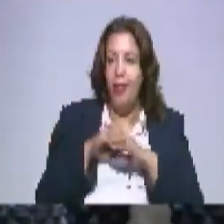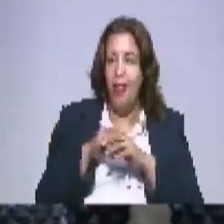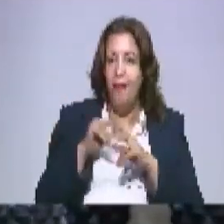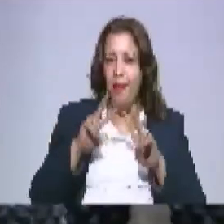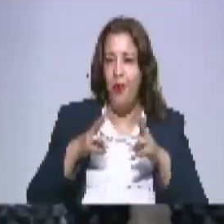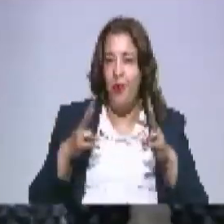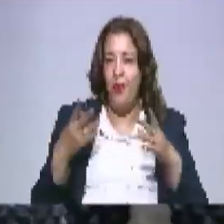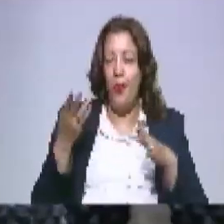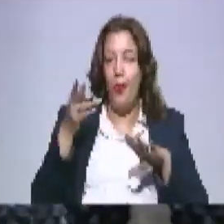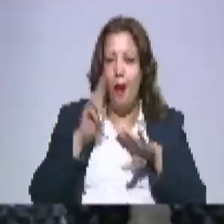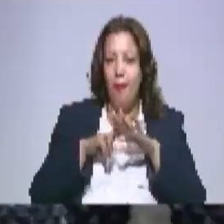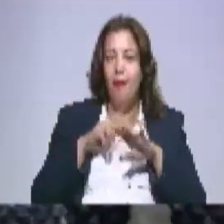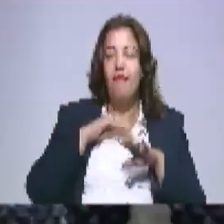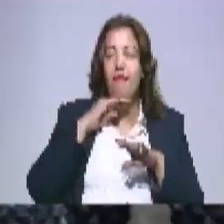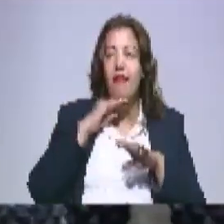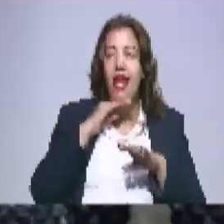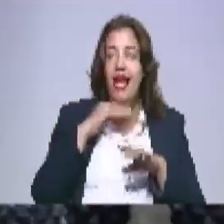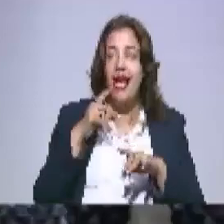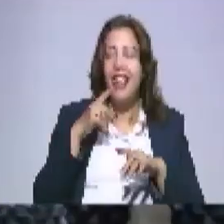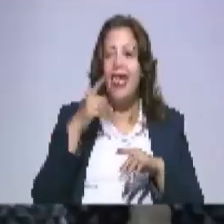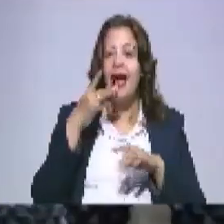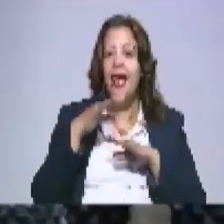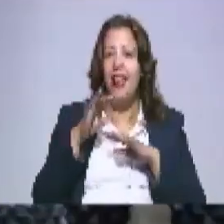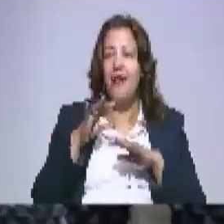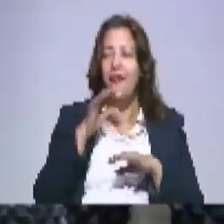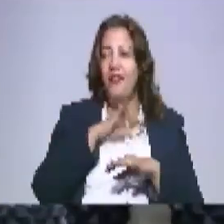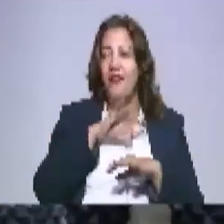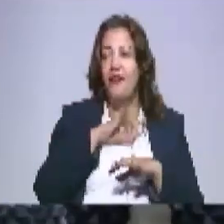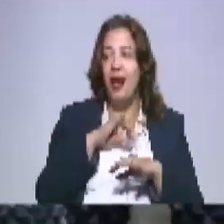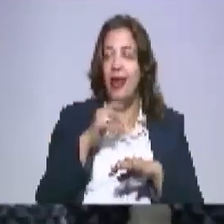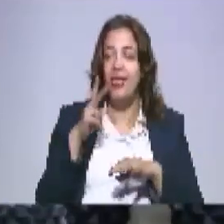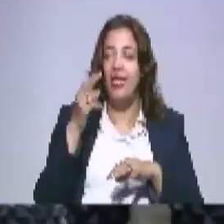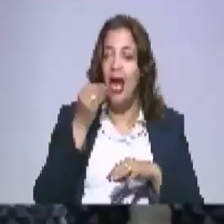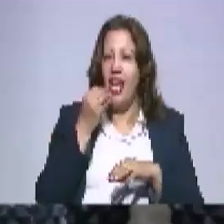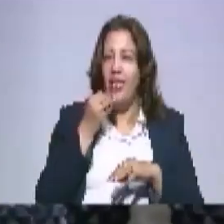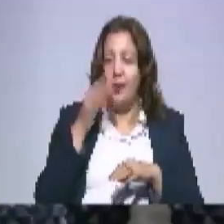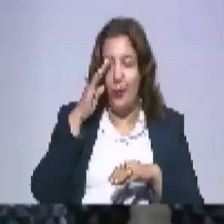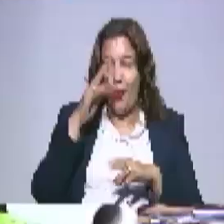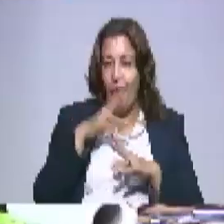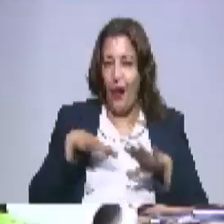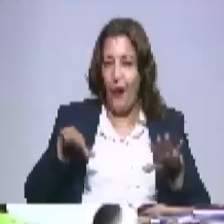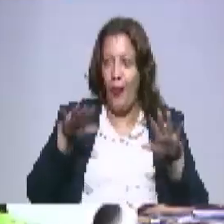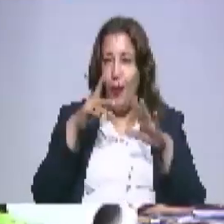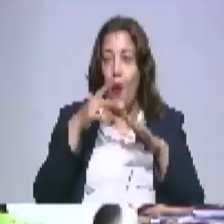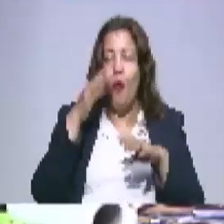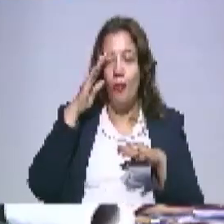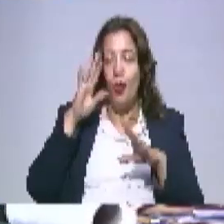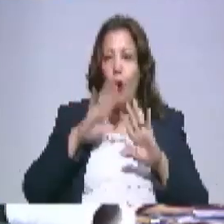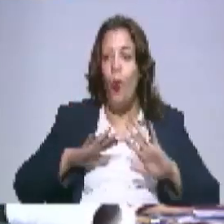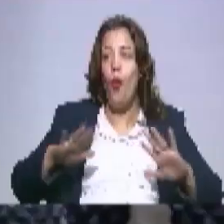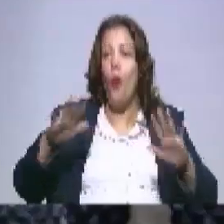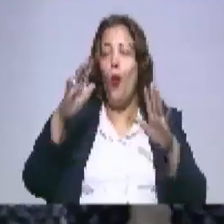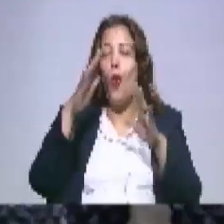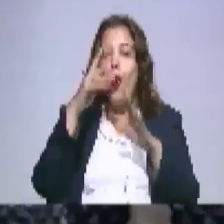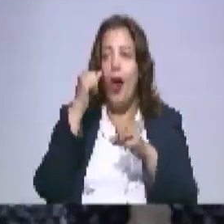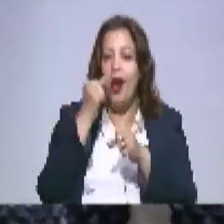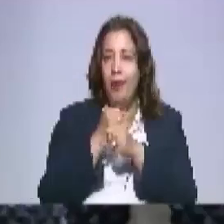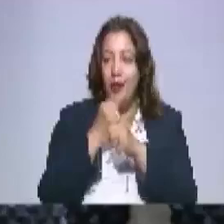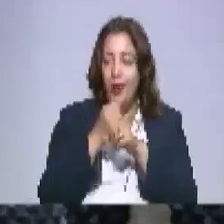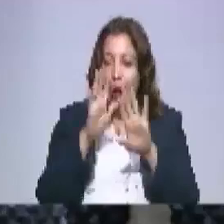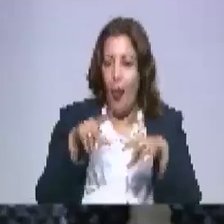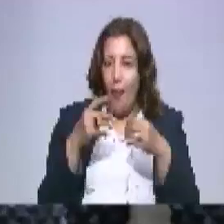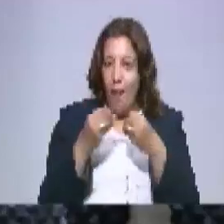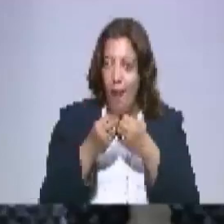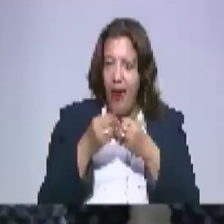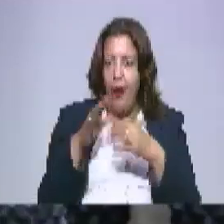وحلوه ومليانه بالعناصر الغذائيه. تنور دايما. انا بشكر حضرتك وبشكر فريق العمل الجميل خلف الكاميرات، ونشوفكم